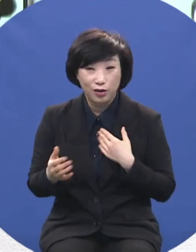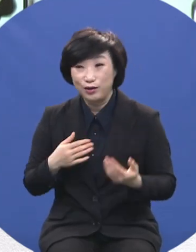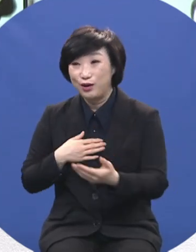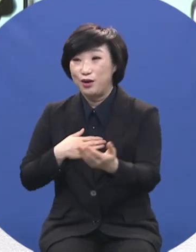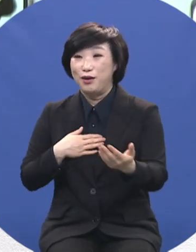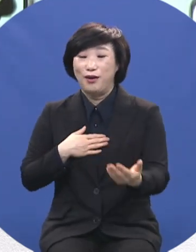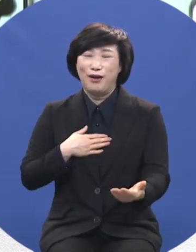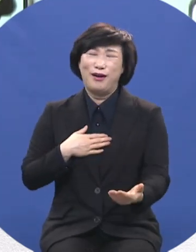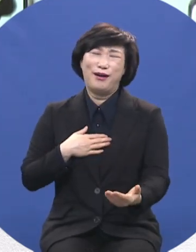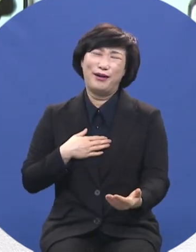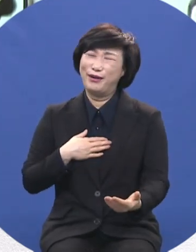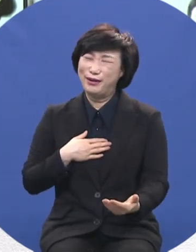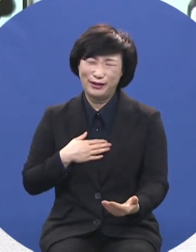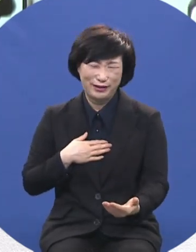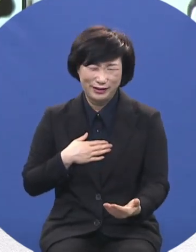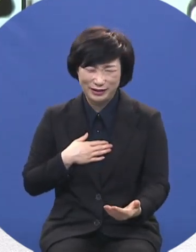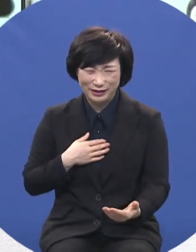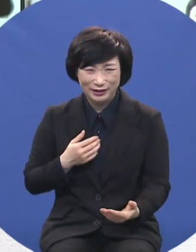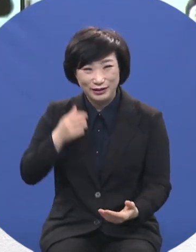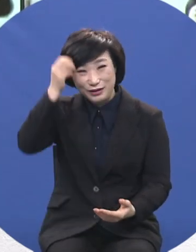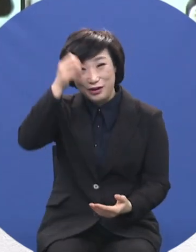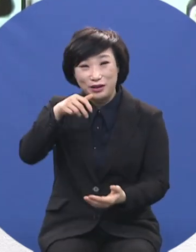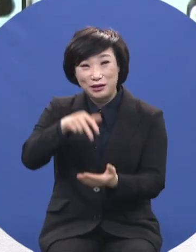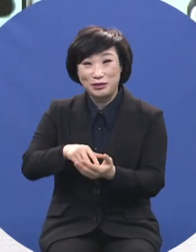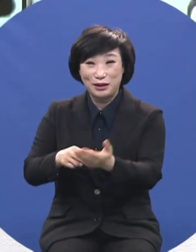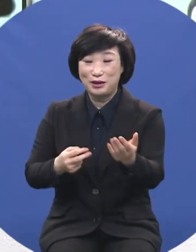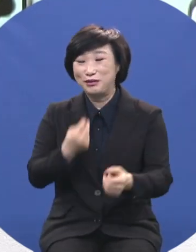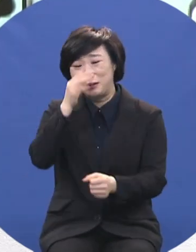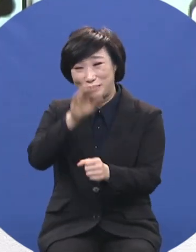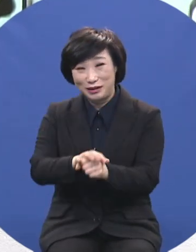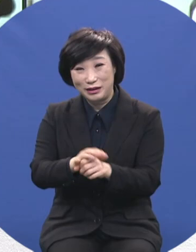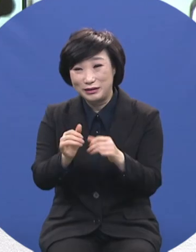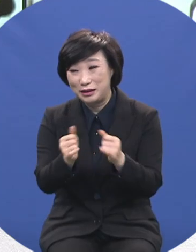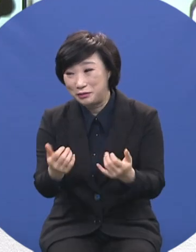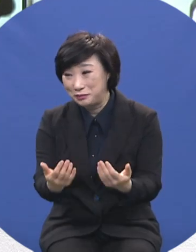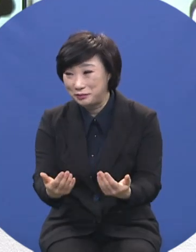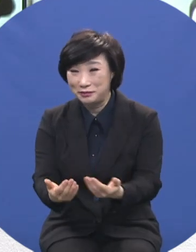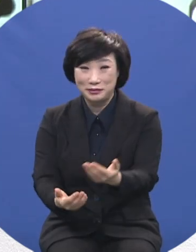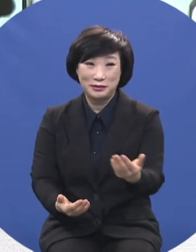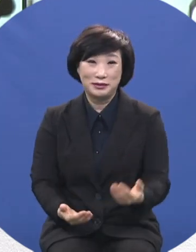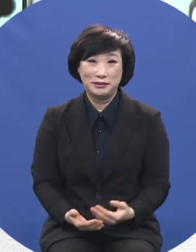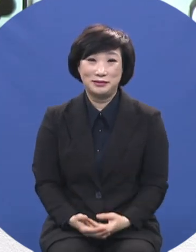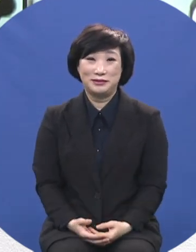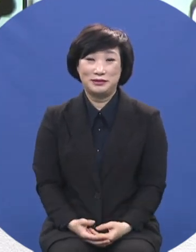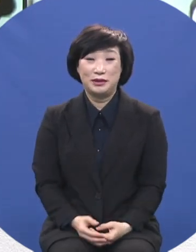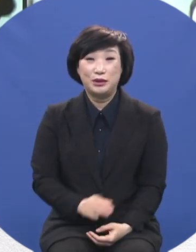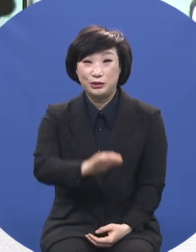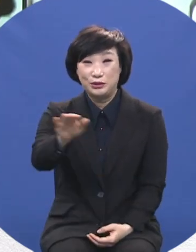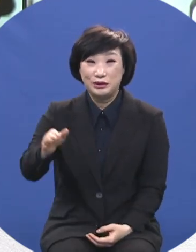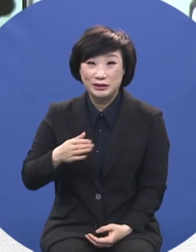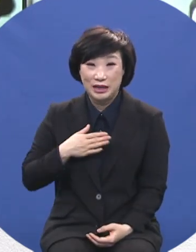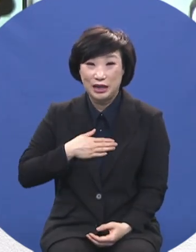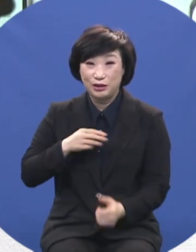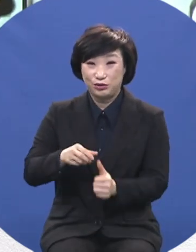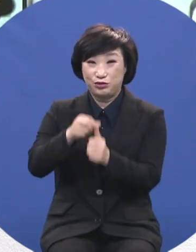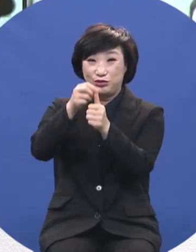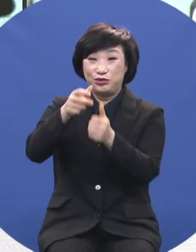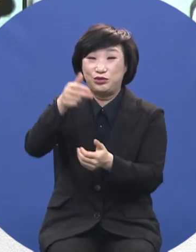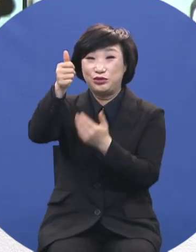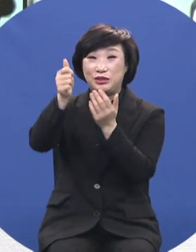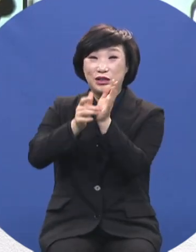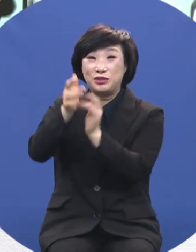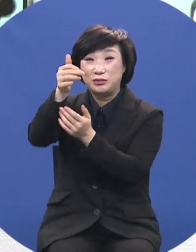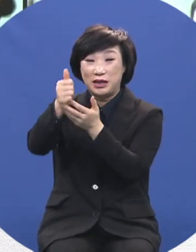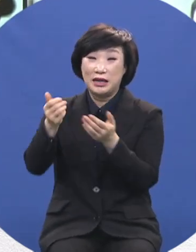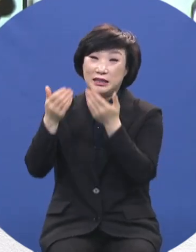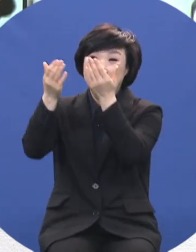여러분 얼마나 영적으로 딱하고 참혹한 사람인가. 우리는 내 구주 예수님께 드릴